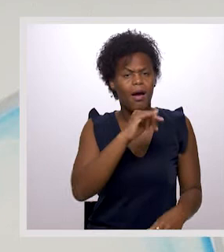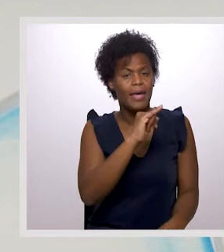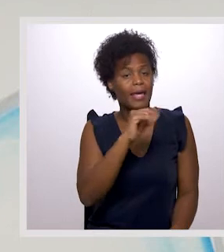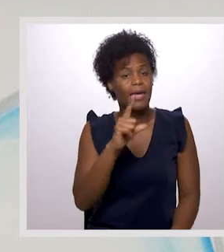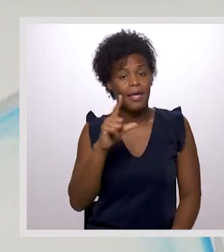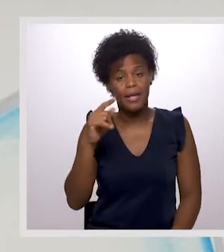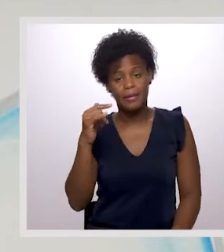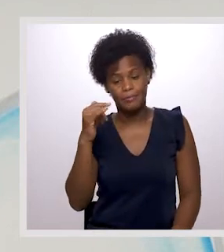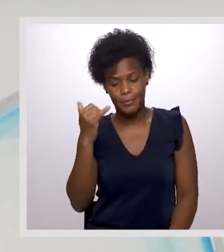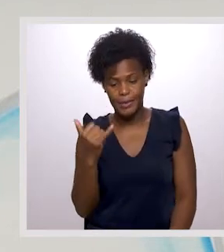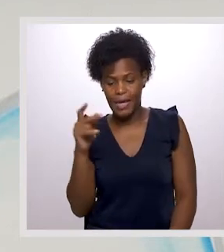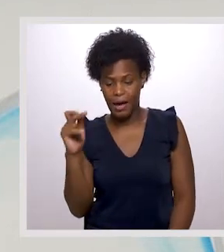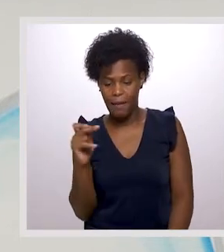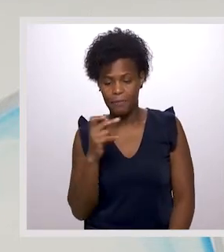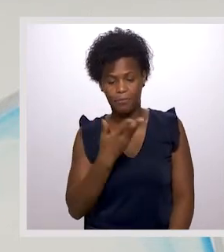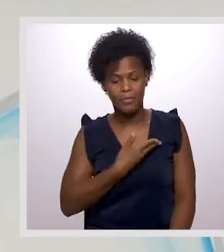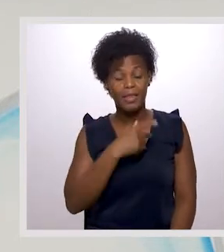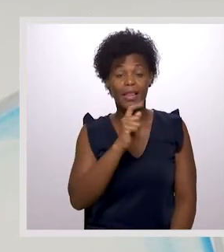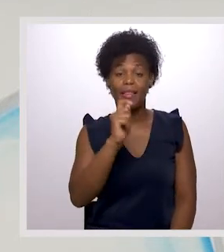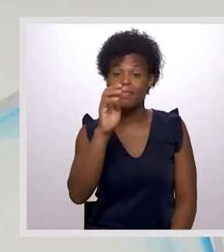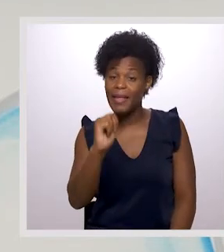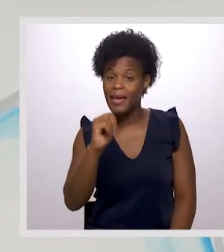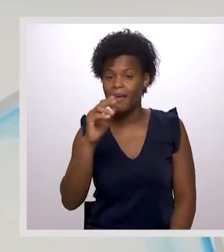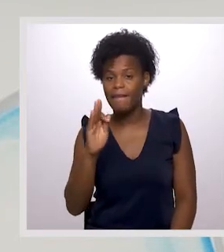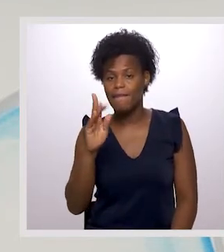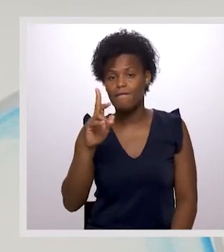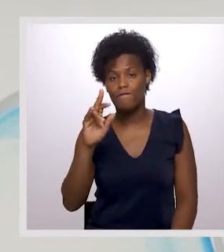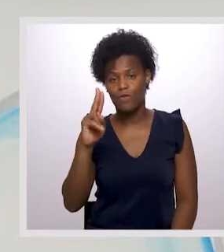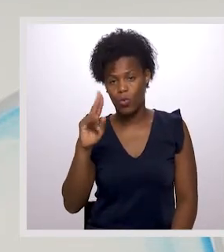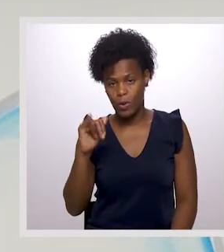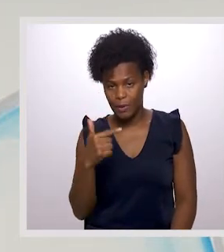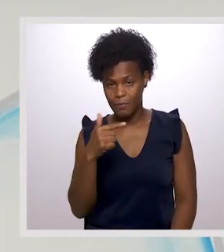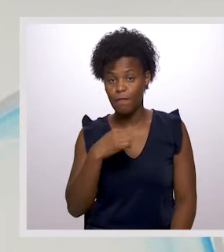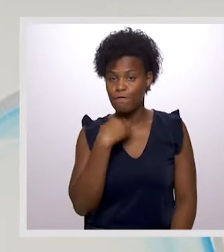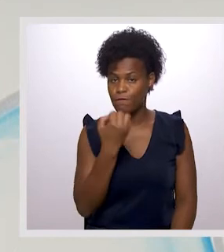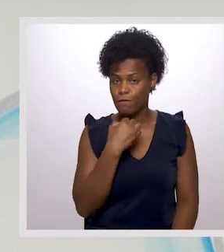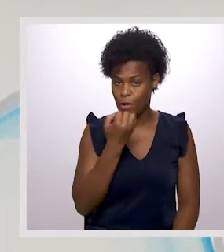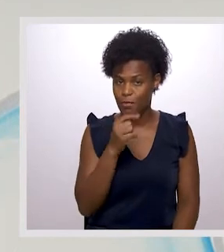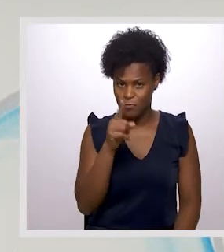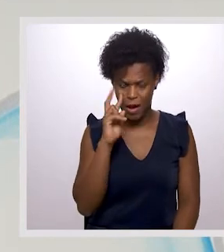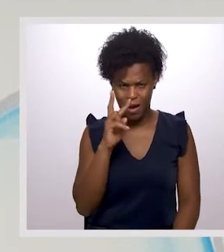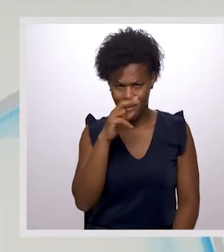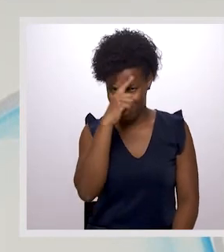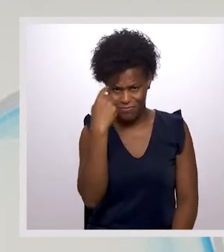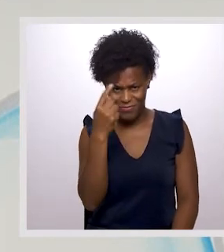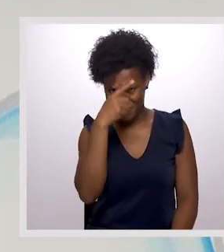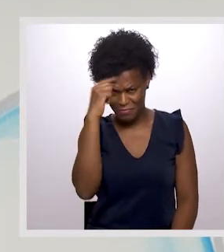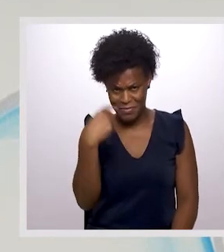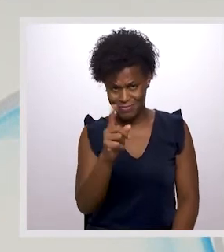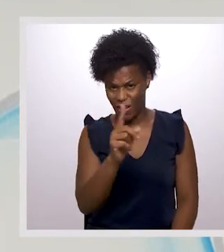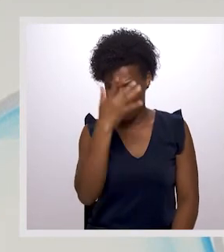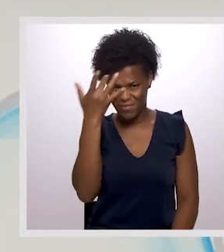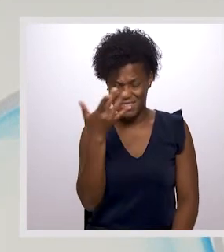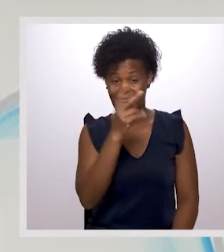fruits. D'accord? Vous comprenez? Vous voyez, ce n'est pas difficile les articles